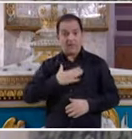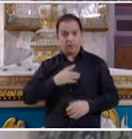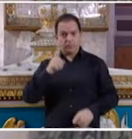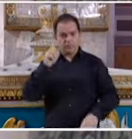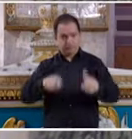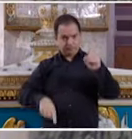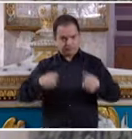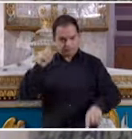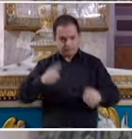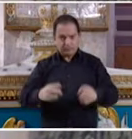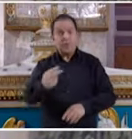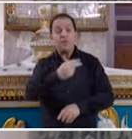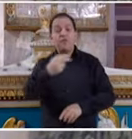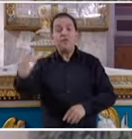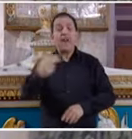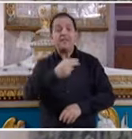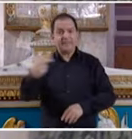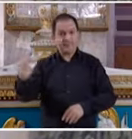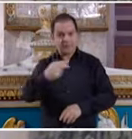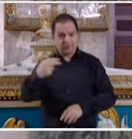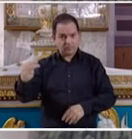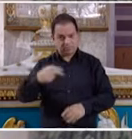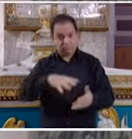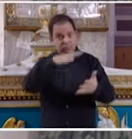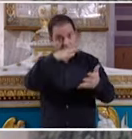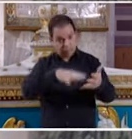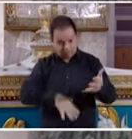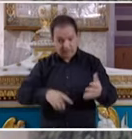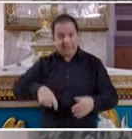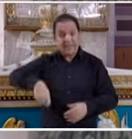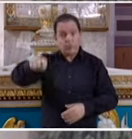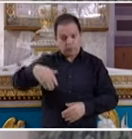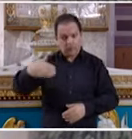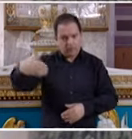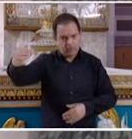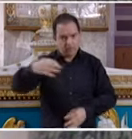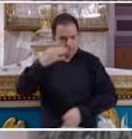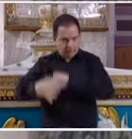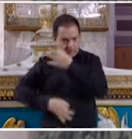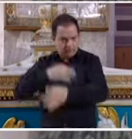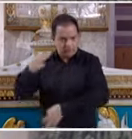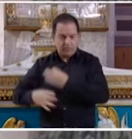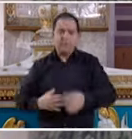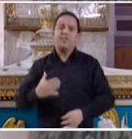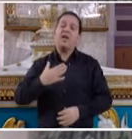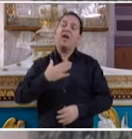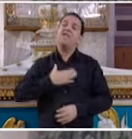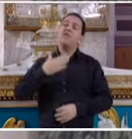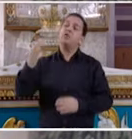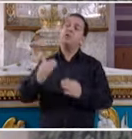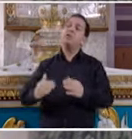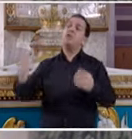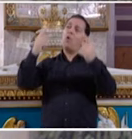ευχαριεστηριακές φράσεις λειτουργικές που θα ακούσουμε στη συνέχεια της Θείας Λειτουργίας. Ευχαριστούμε Συ Κύριε ο